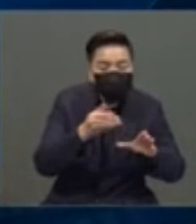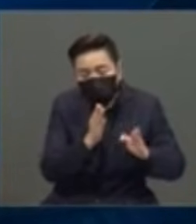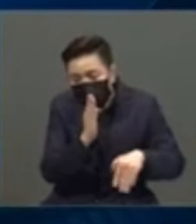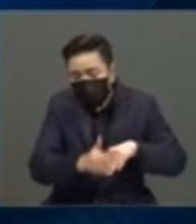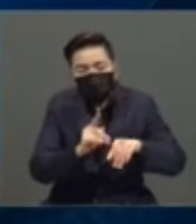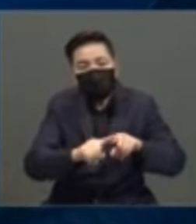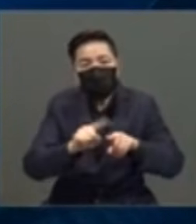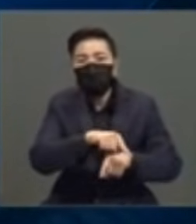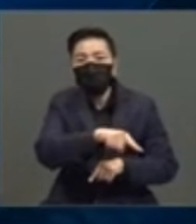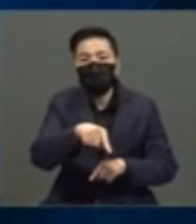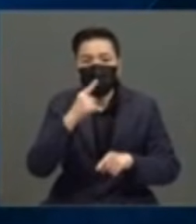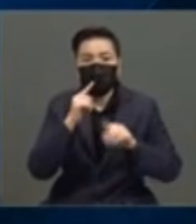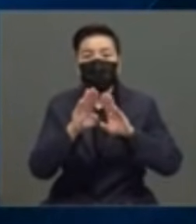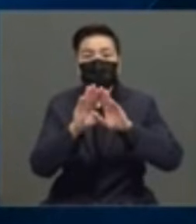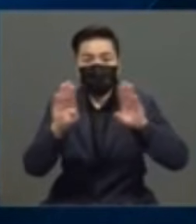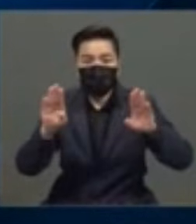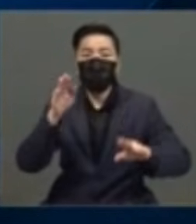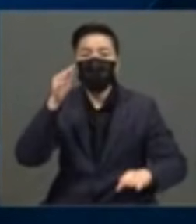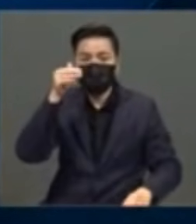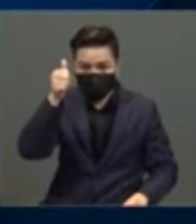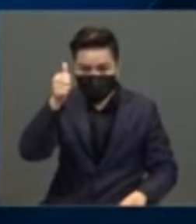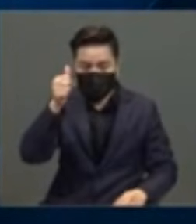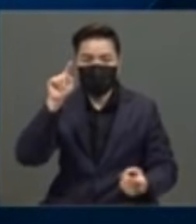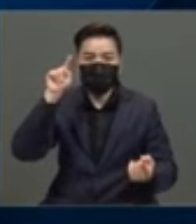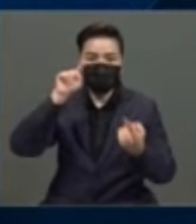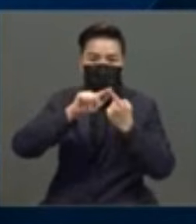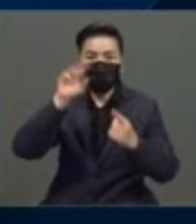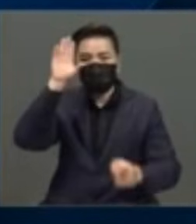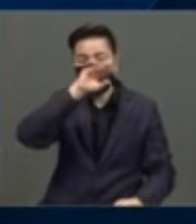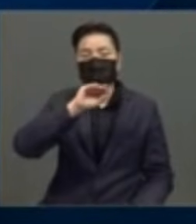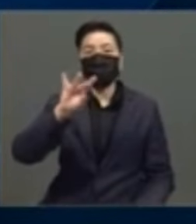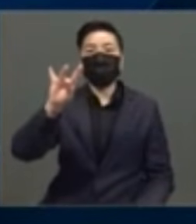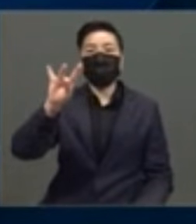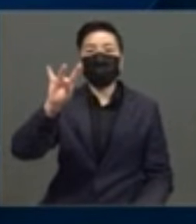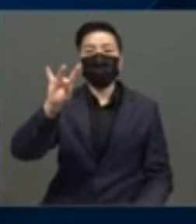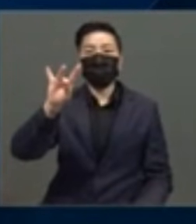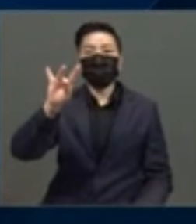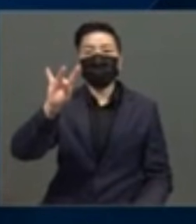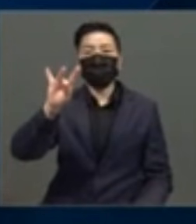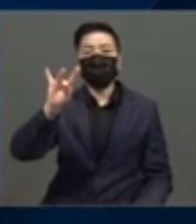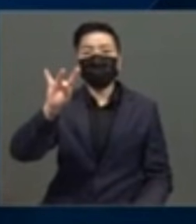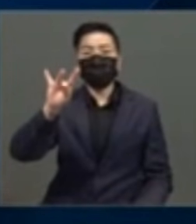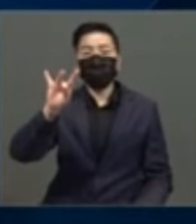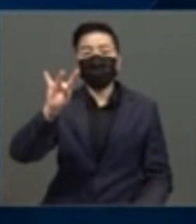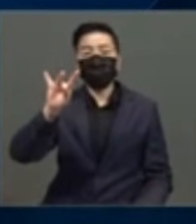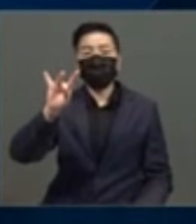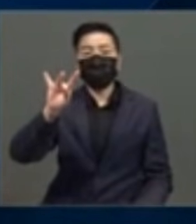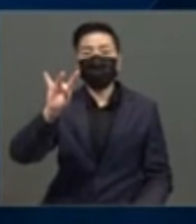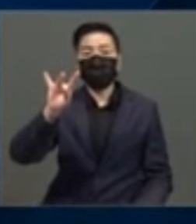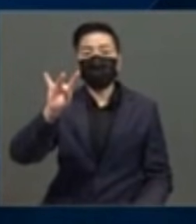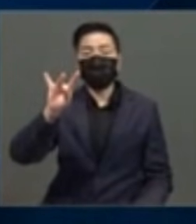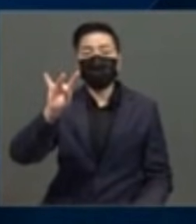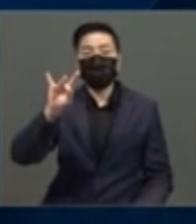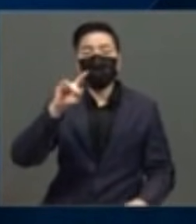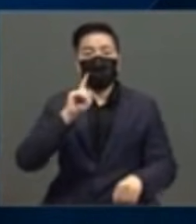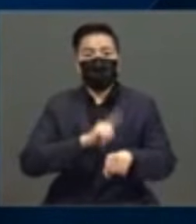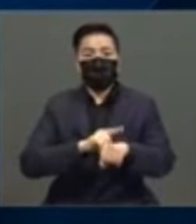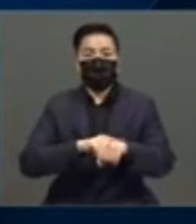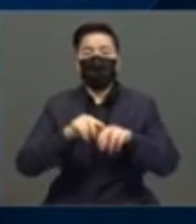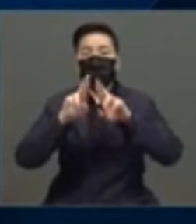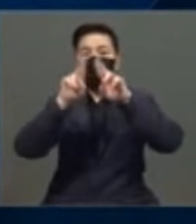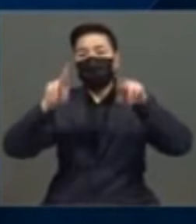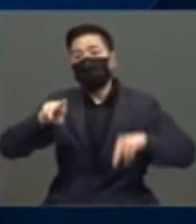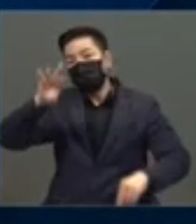ครับยังให้เปิดดำเนินการได้ถึง2ทุ่มนะครับ20นาฬิกาแล้วก็จำกัดเวลาร้านสะ